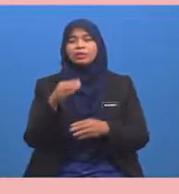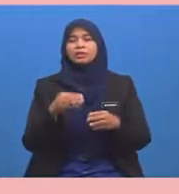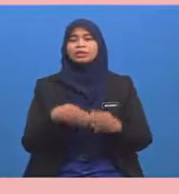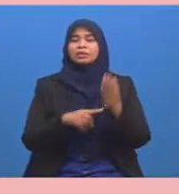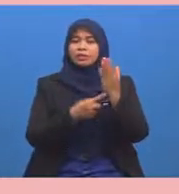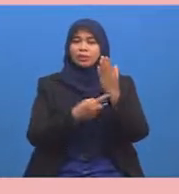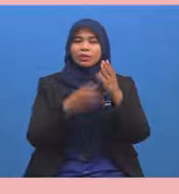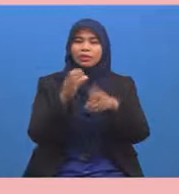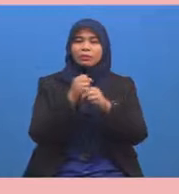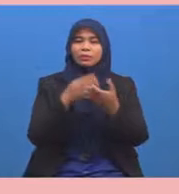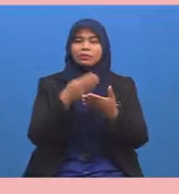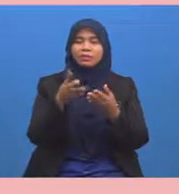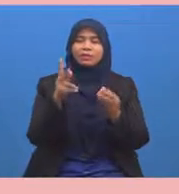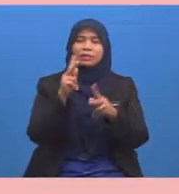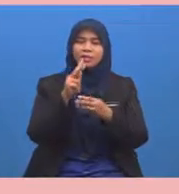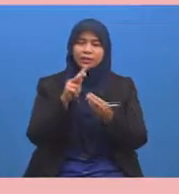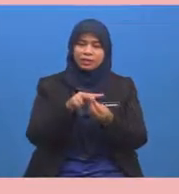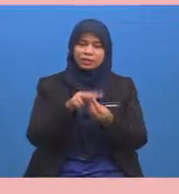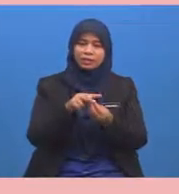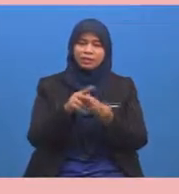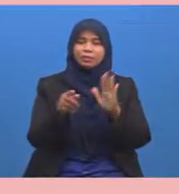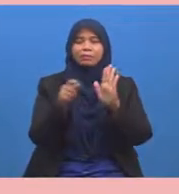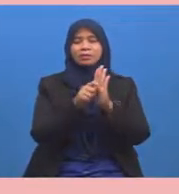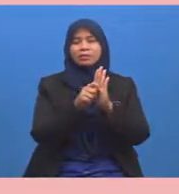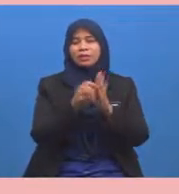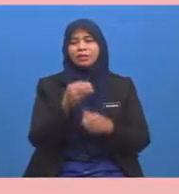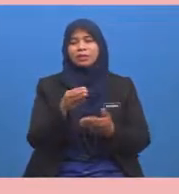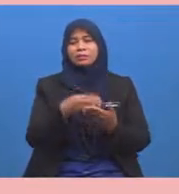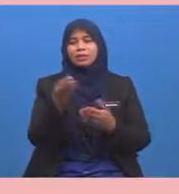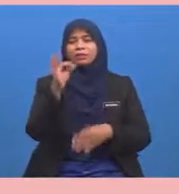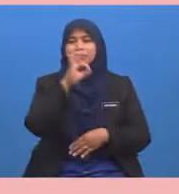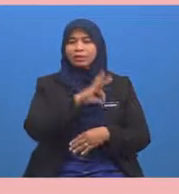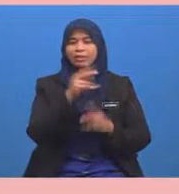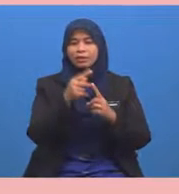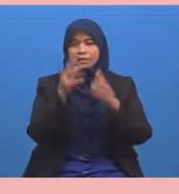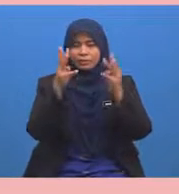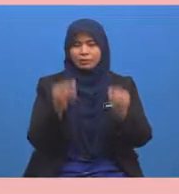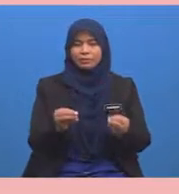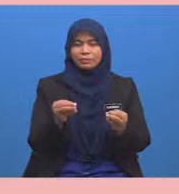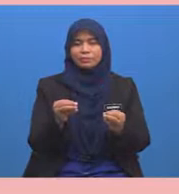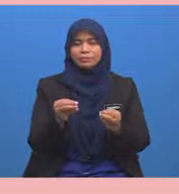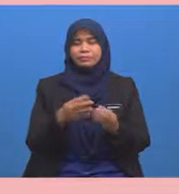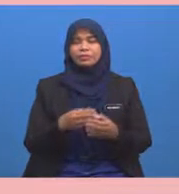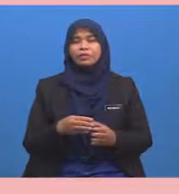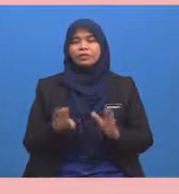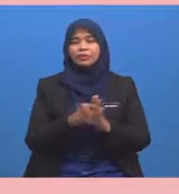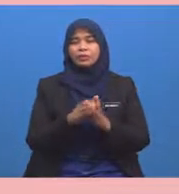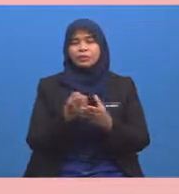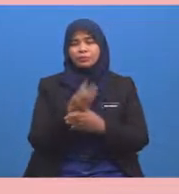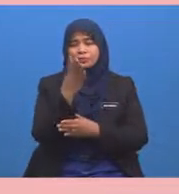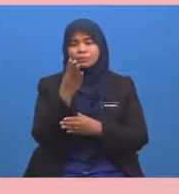akan dapat memberi kesan yang positif dan memberi manfaat kepada manusia. Apabila tumbuhan ditanam